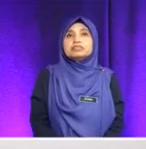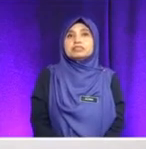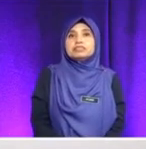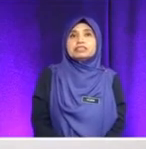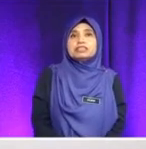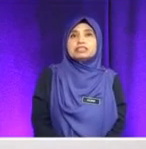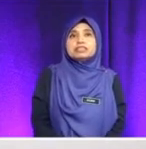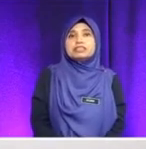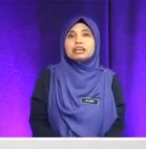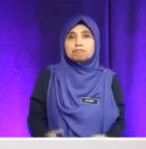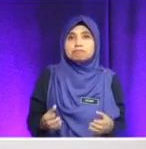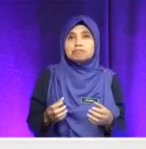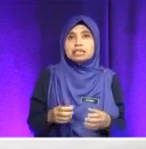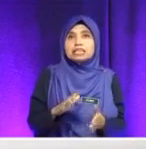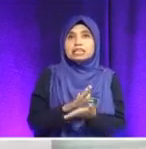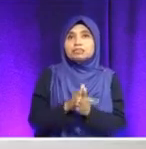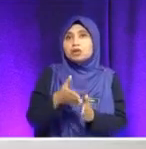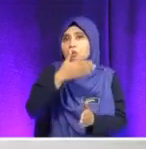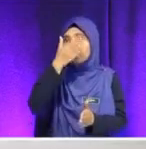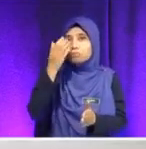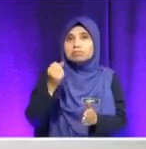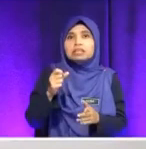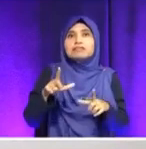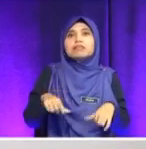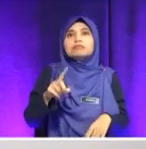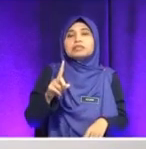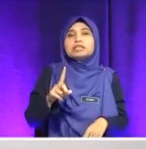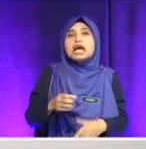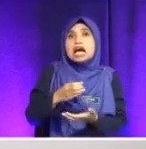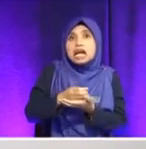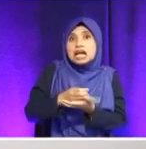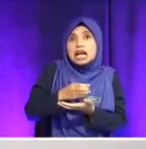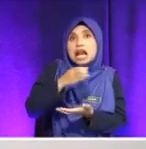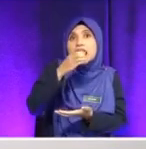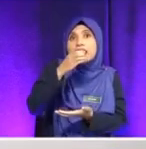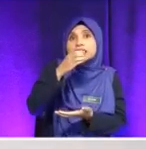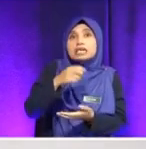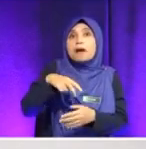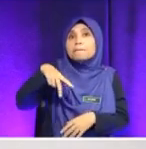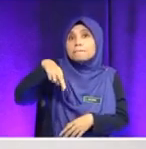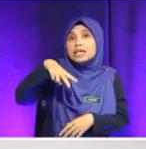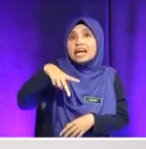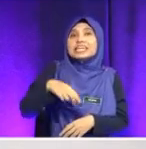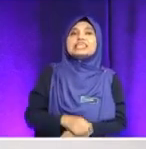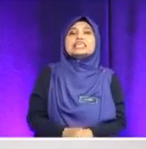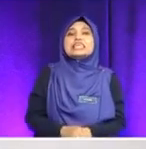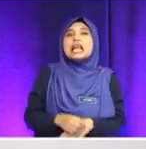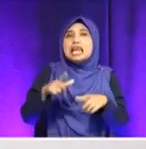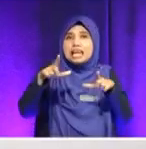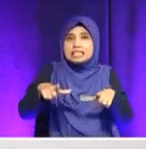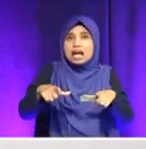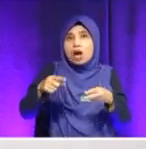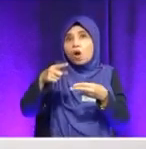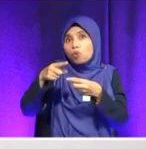Aiman ni dia semangat sampai lupa gelas berkaki. Gelas berkaki. Gelas berkaki mesti sama macam tadi, berada di hujung pisau, hujung pisau